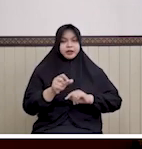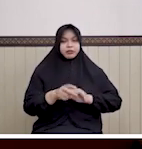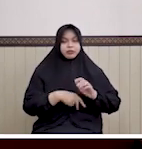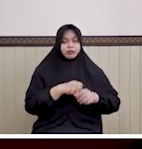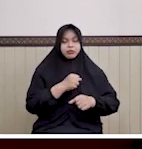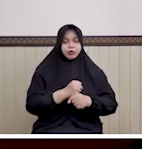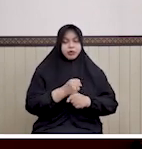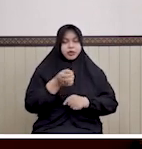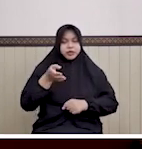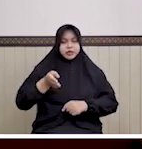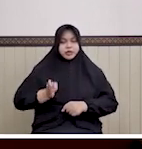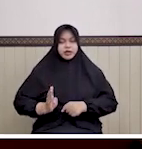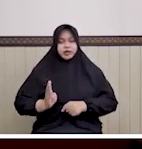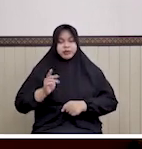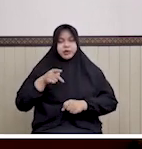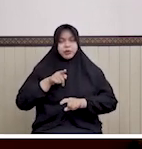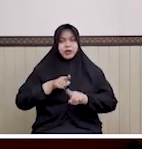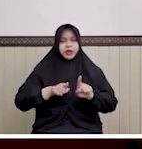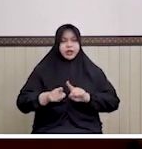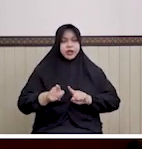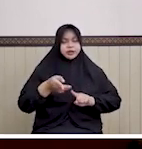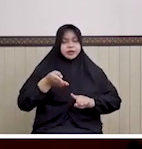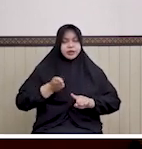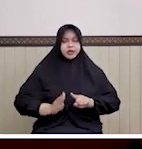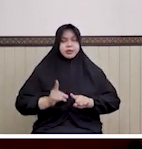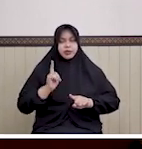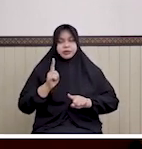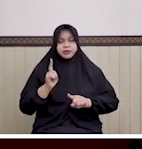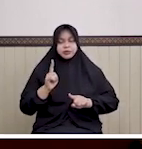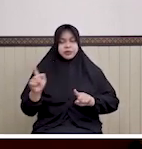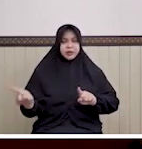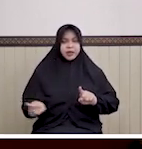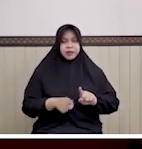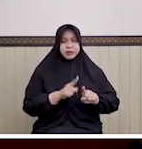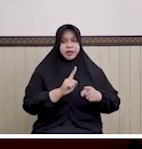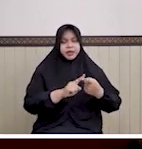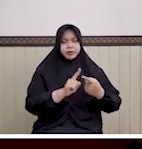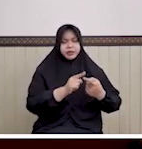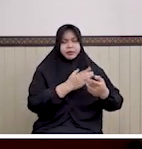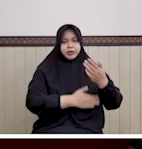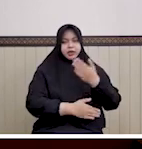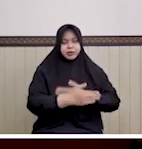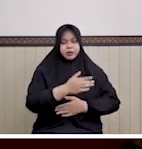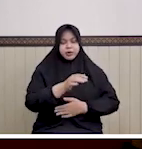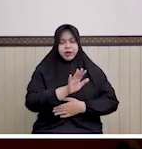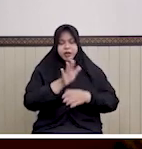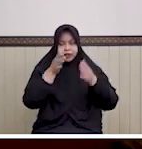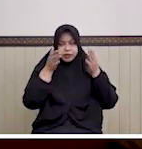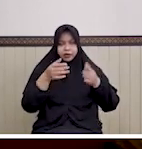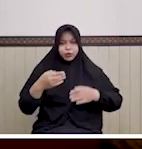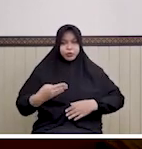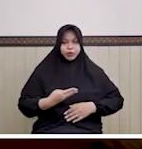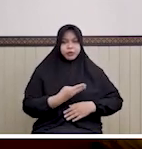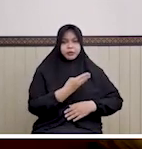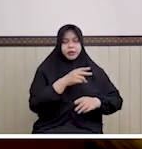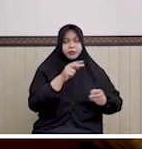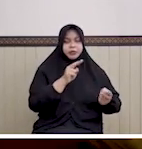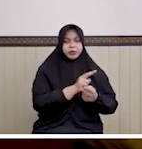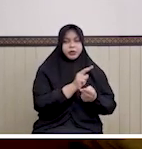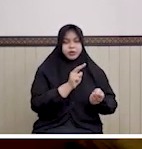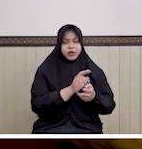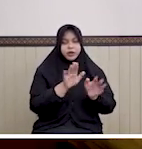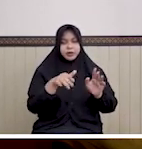sikap ya profil risiko Kenapa itu memang mendampingi teman-teman difable Hai yang tidak hanya menjadi korban pemerkosaan tapi